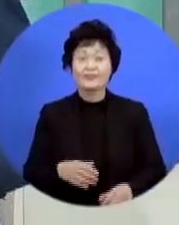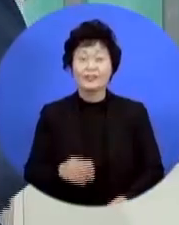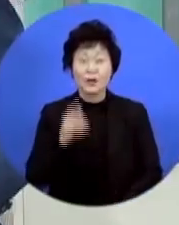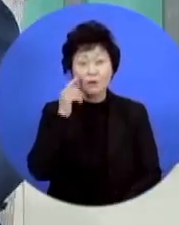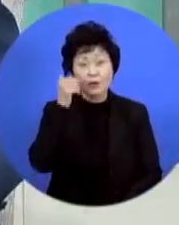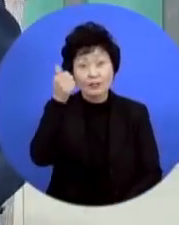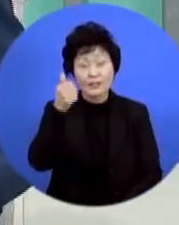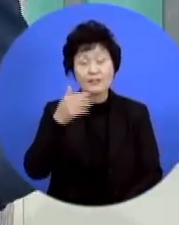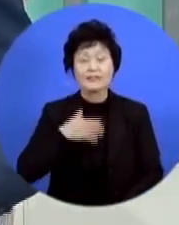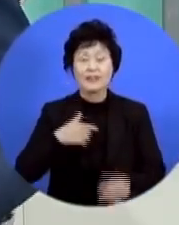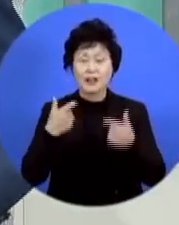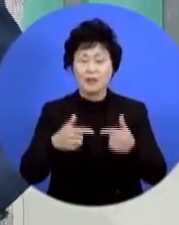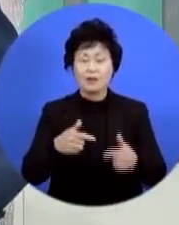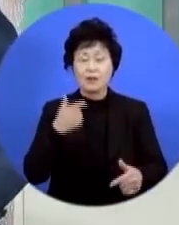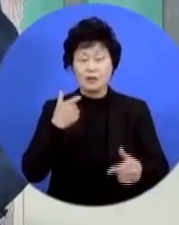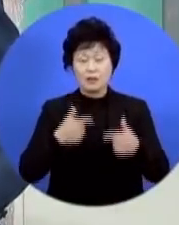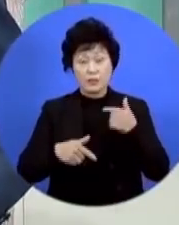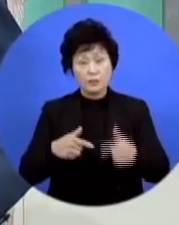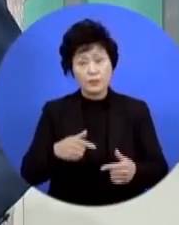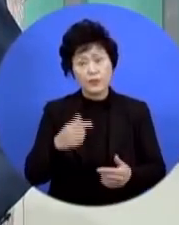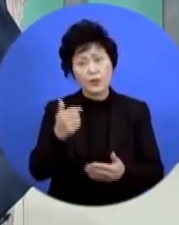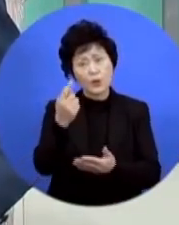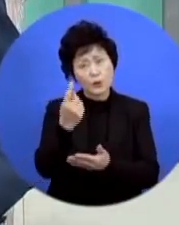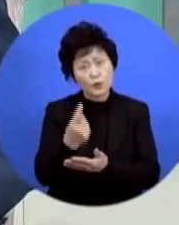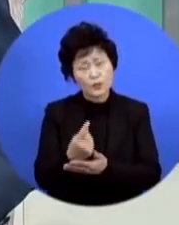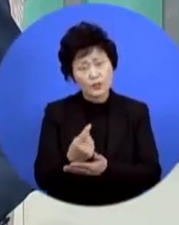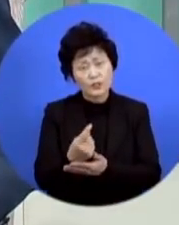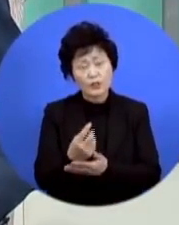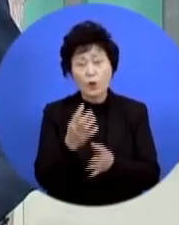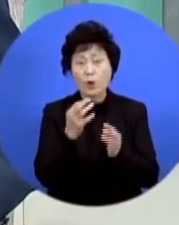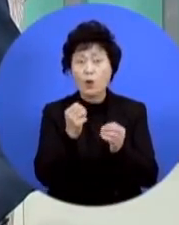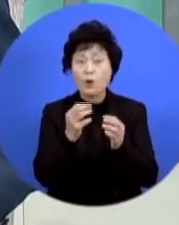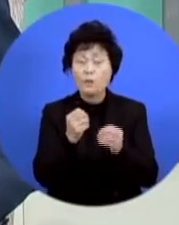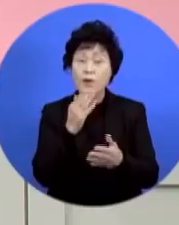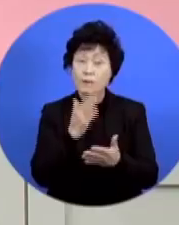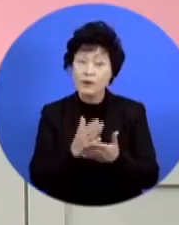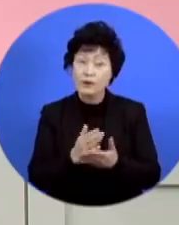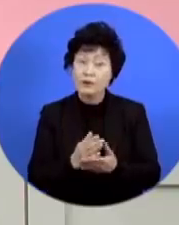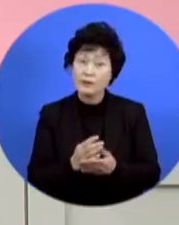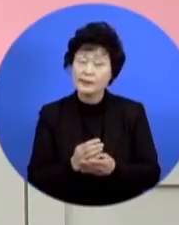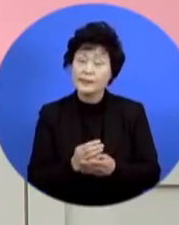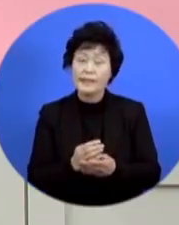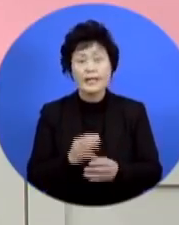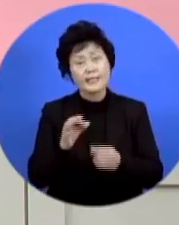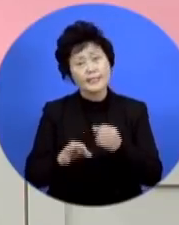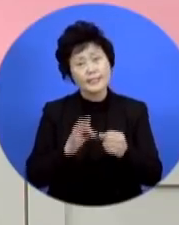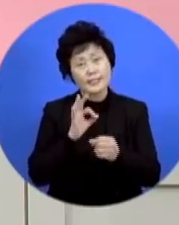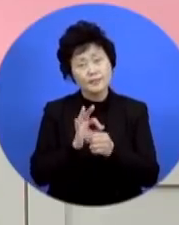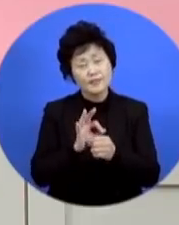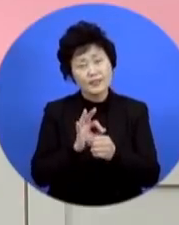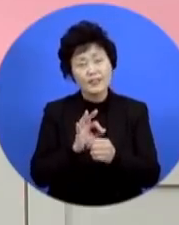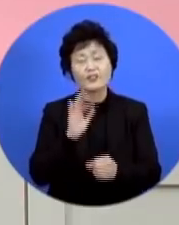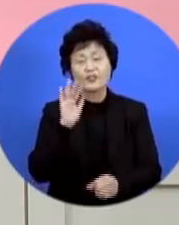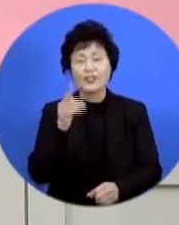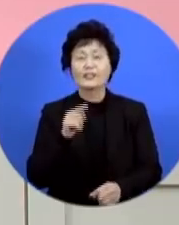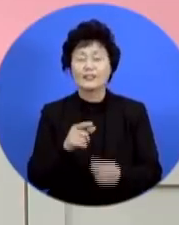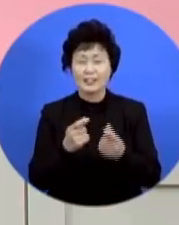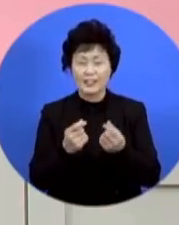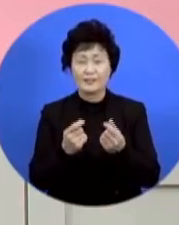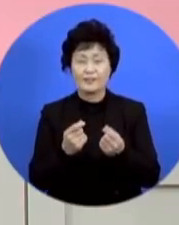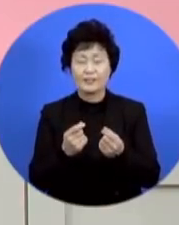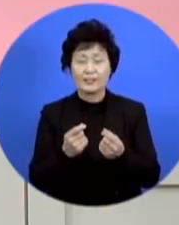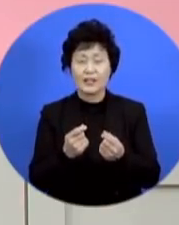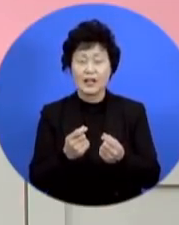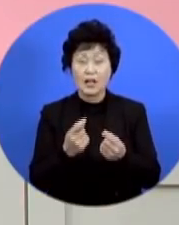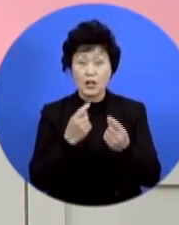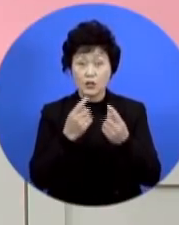매일 기쁘게 모신 지가 지금 몇 년 만이죠? 네, 10년입니다. 10년? 예, 교회 개척하고 1년 왔으니까